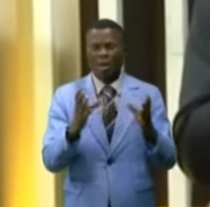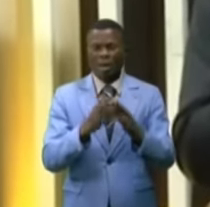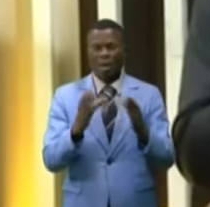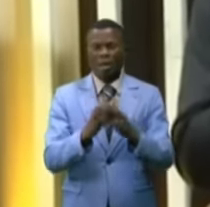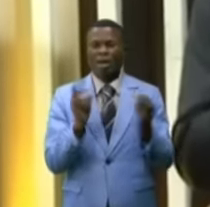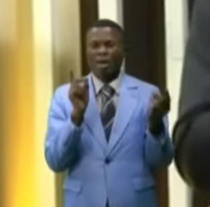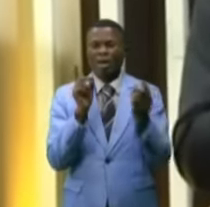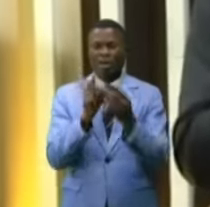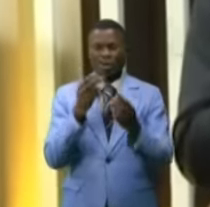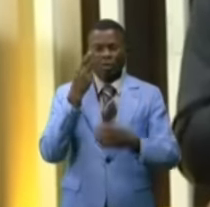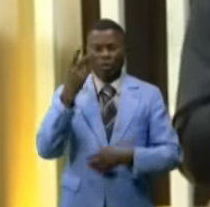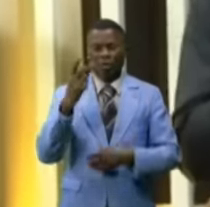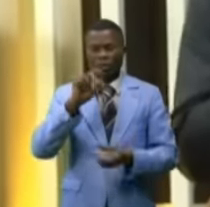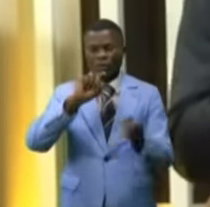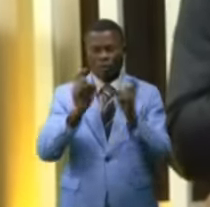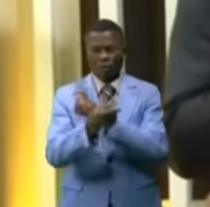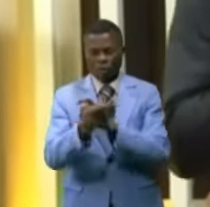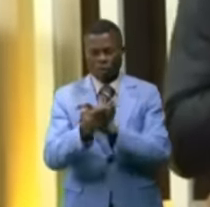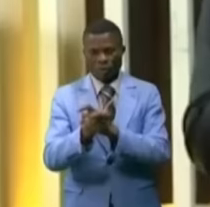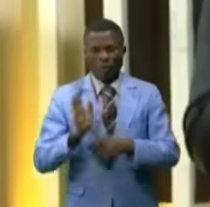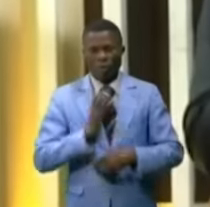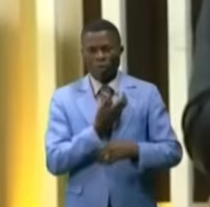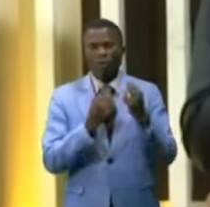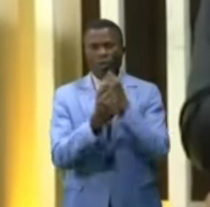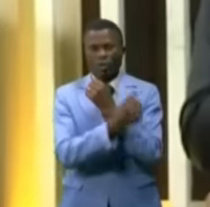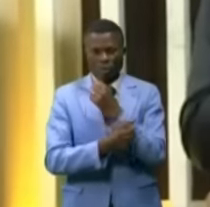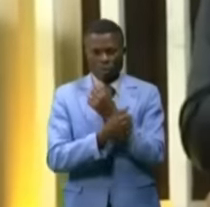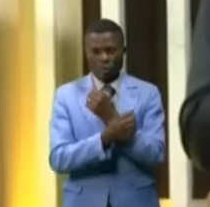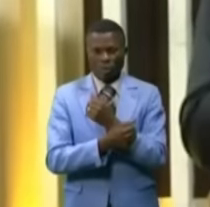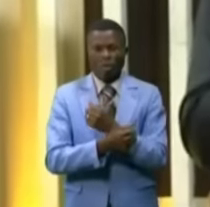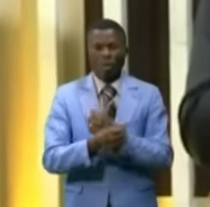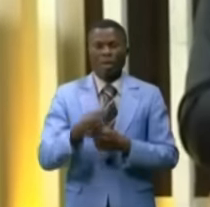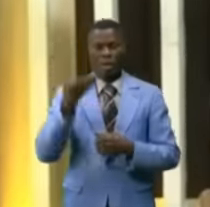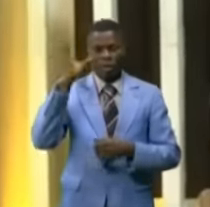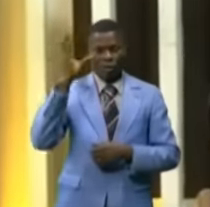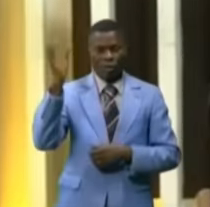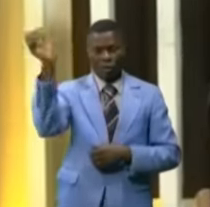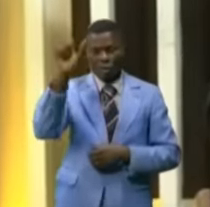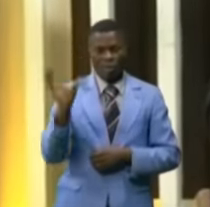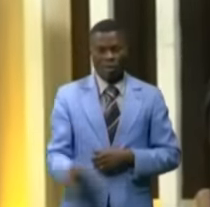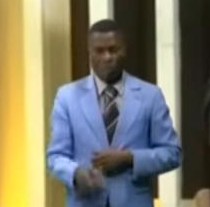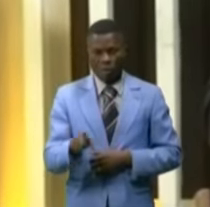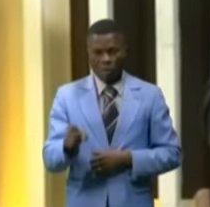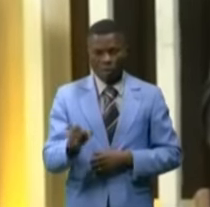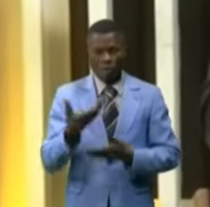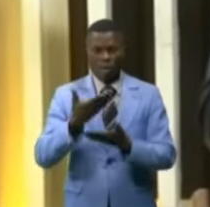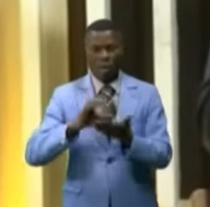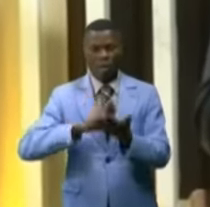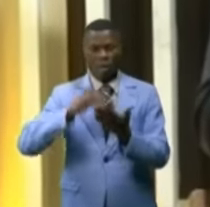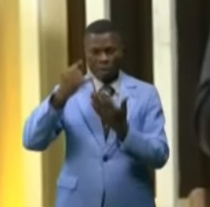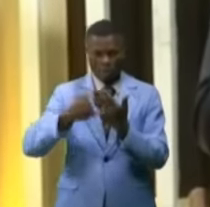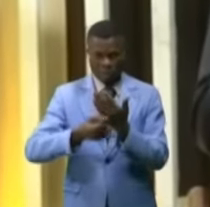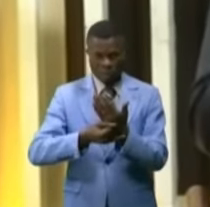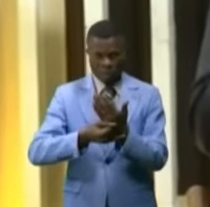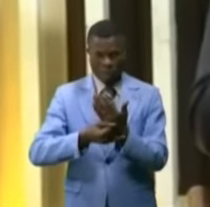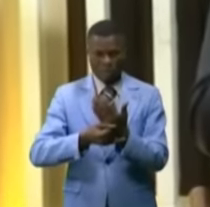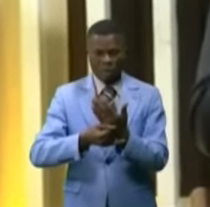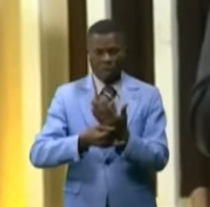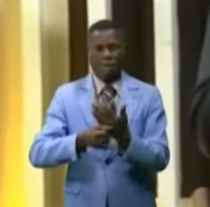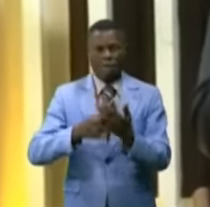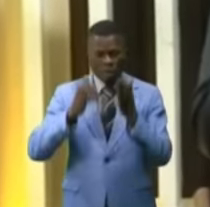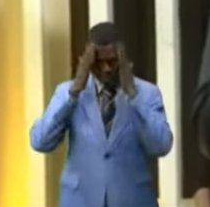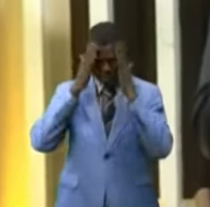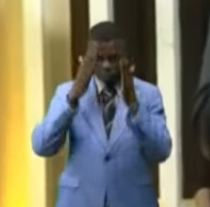de transformation numérique de notre pays. Kasangulu Smart City est un projet, une initiative qui repose